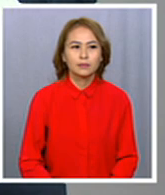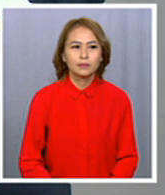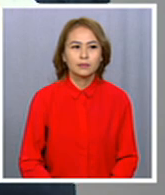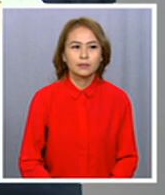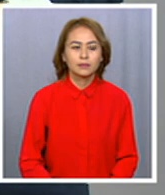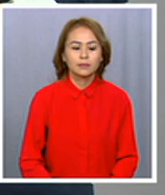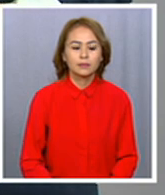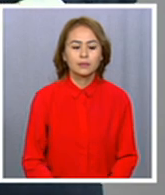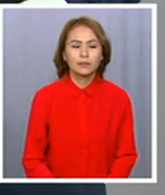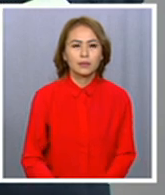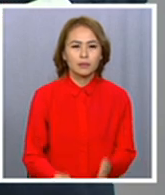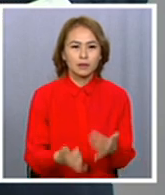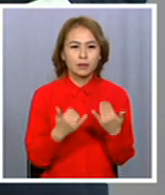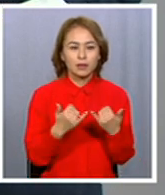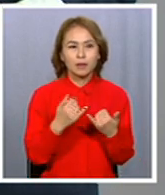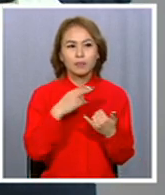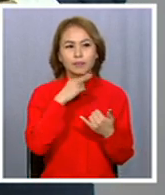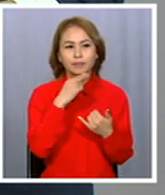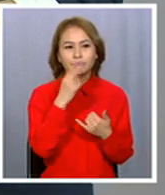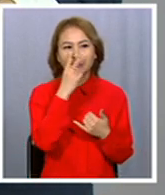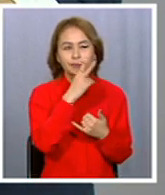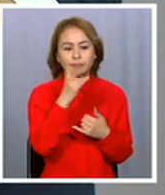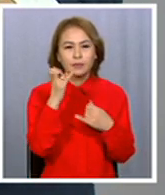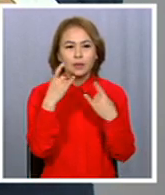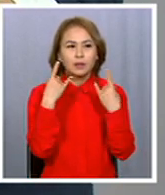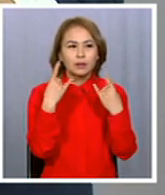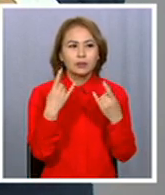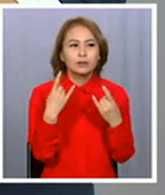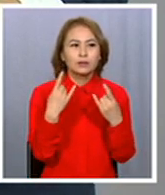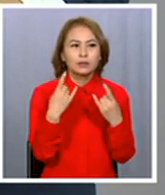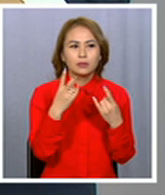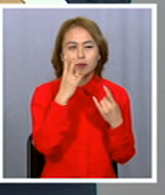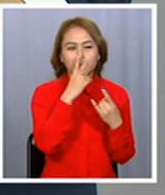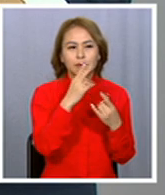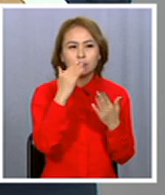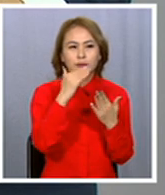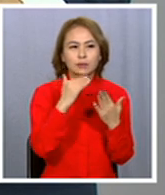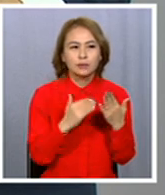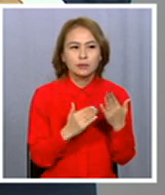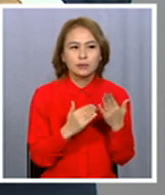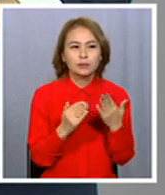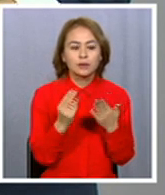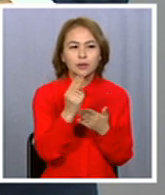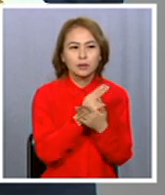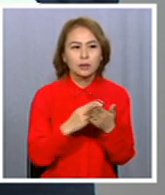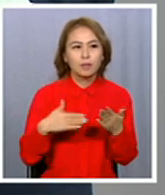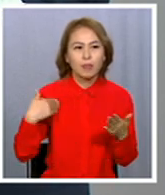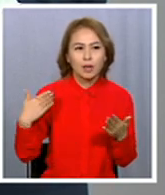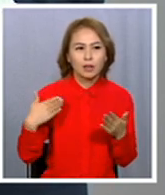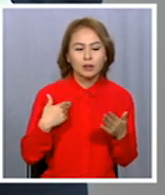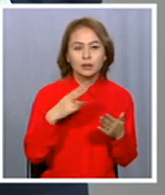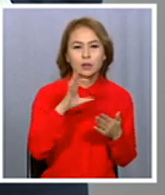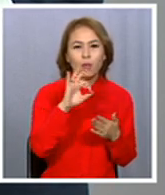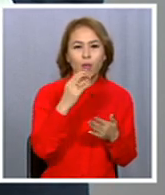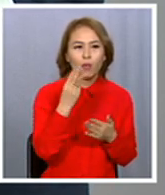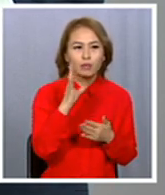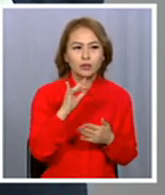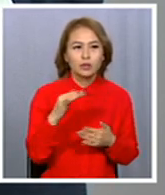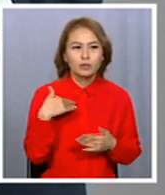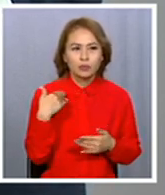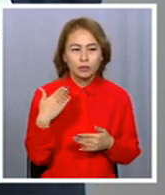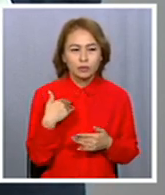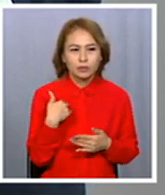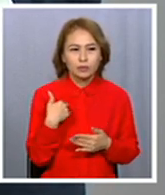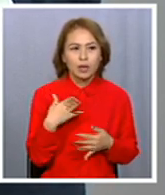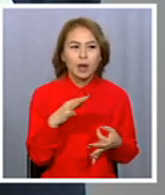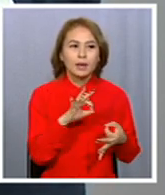А сейчас посмотрите внимательно на экран. Рассмотрите картинку. Нарисуйте полезные овощи и